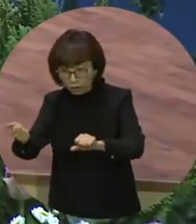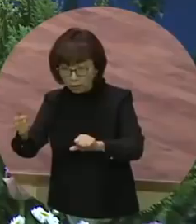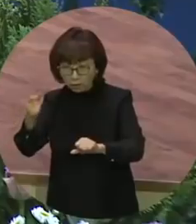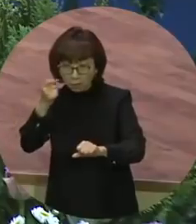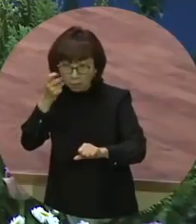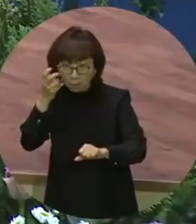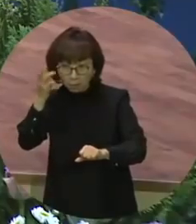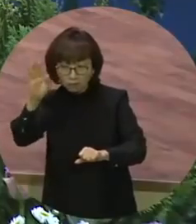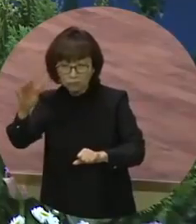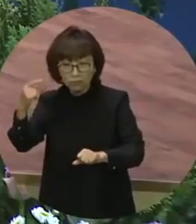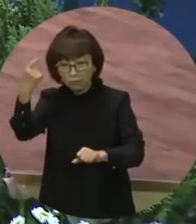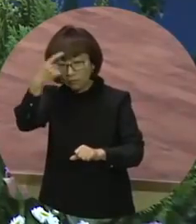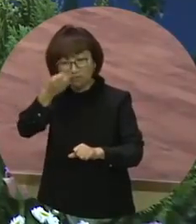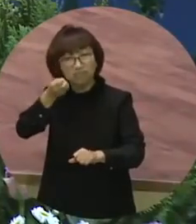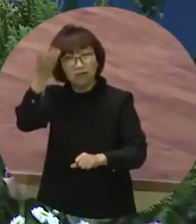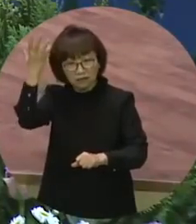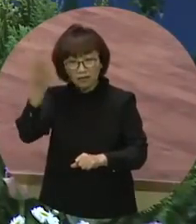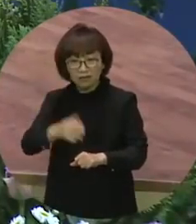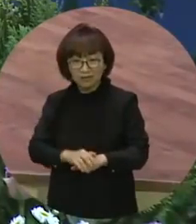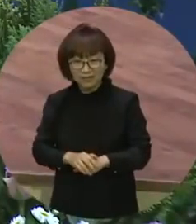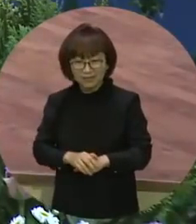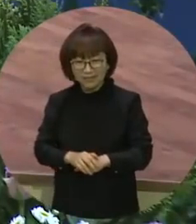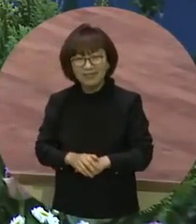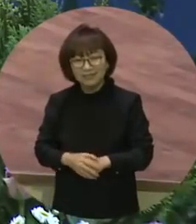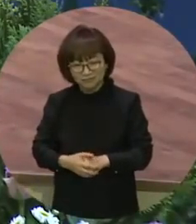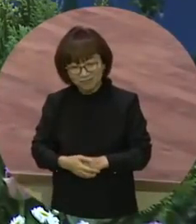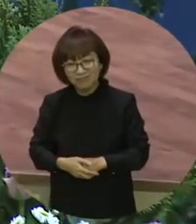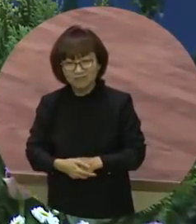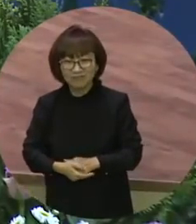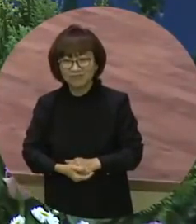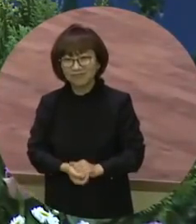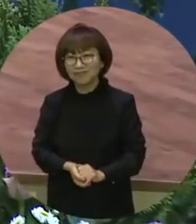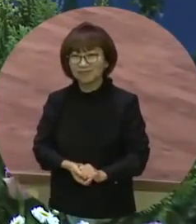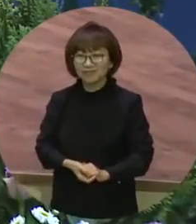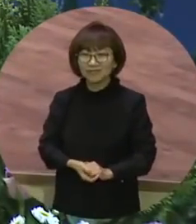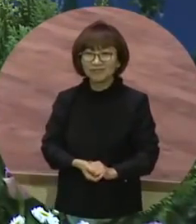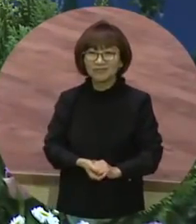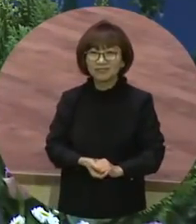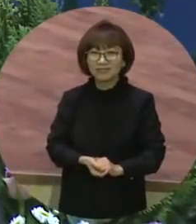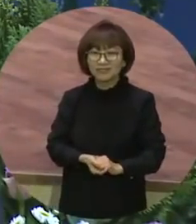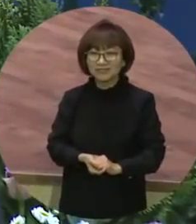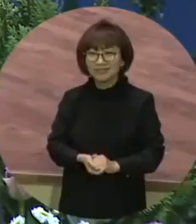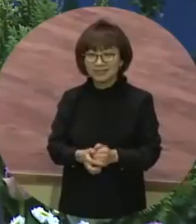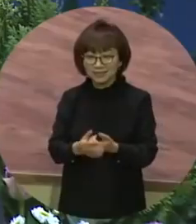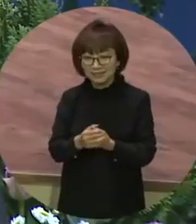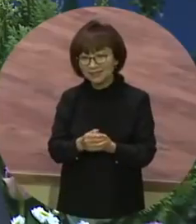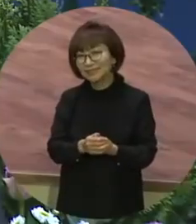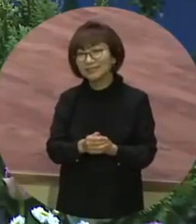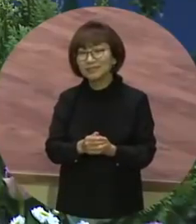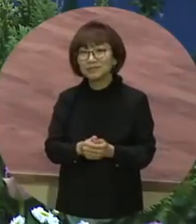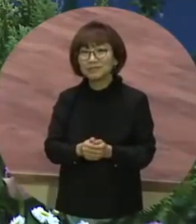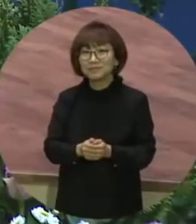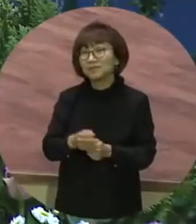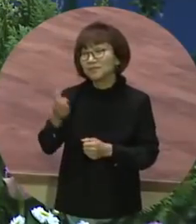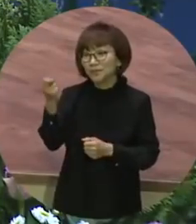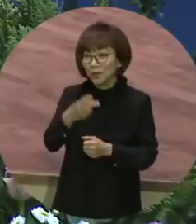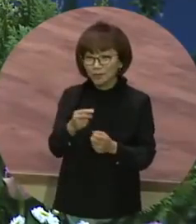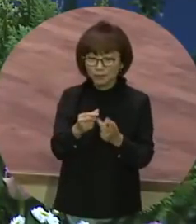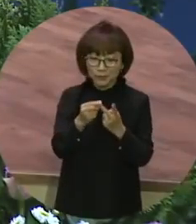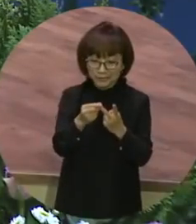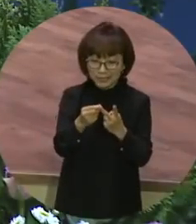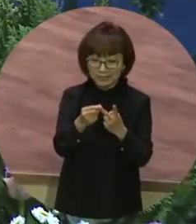그런 소소한 거에 생을 걸겠어요. 오늘 본문 말씀을 통해서 또 한 가지 붙잡아야 될 것이 뭐냐?